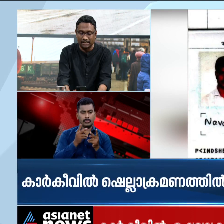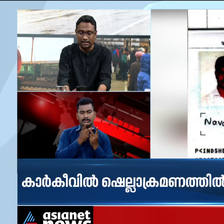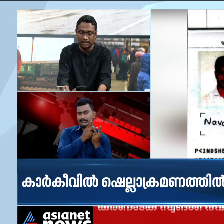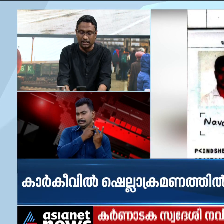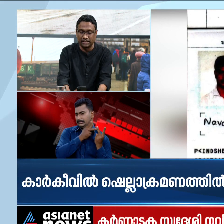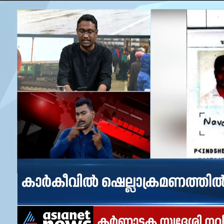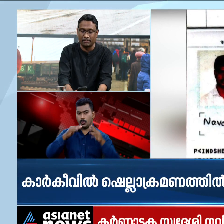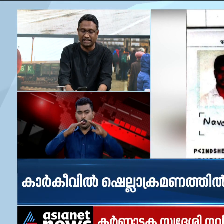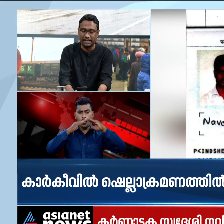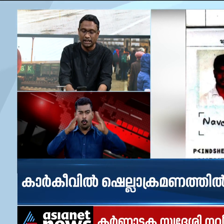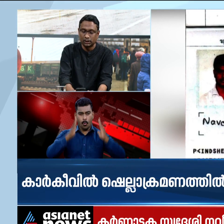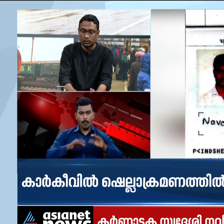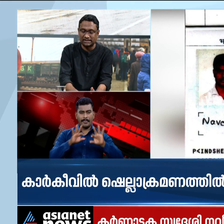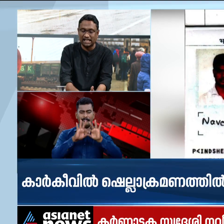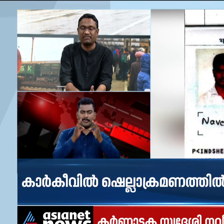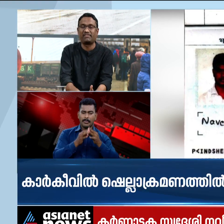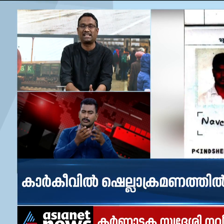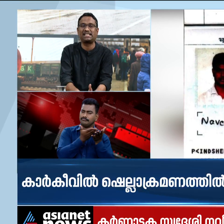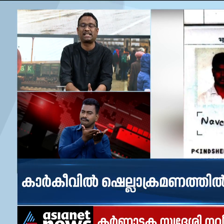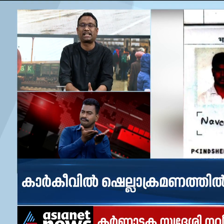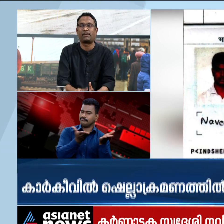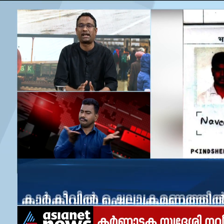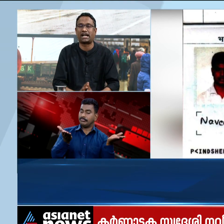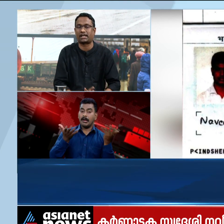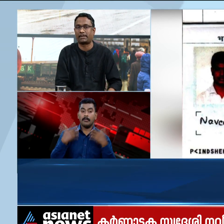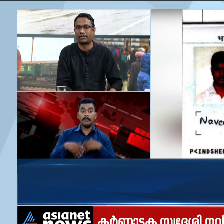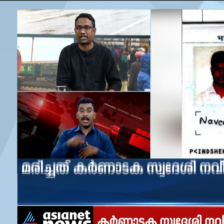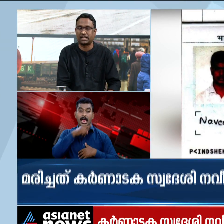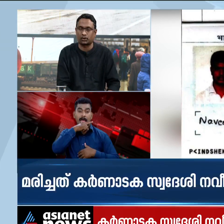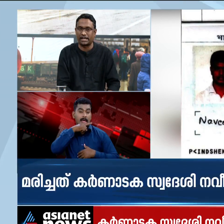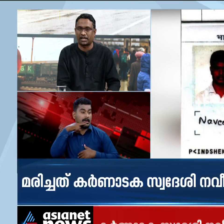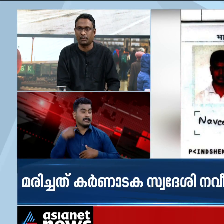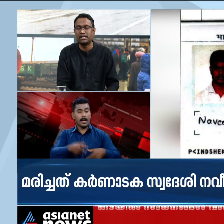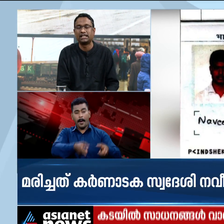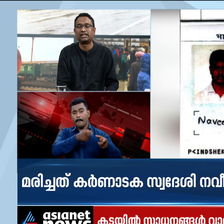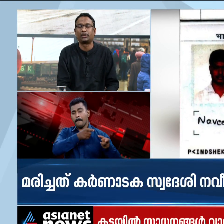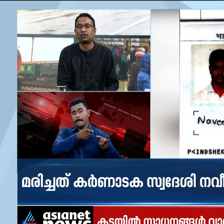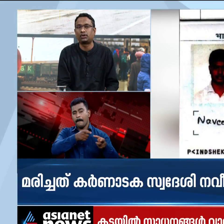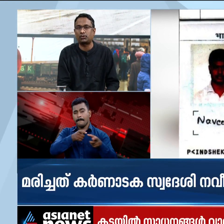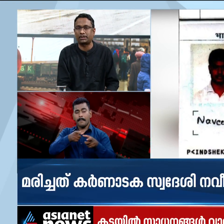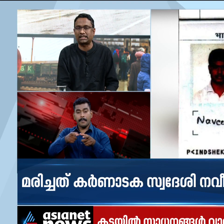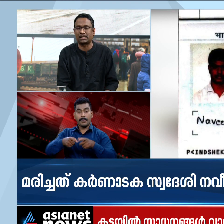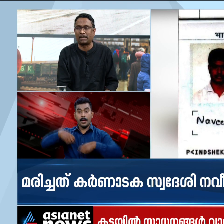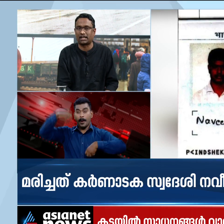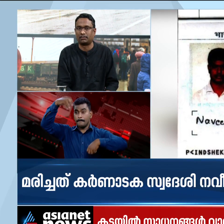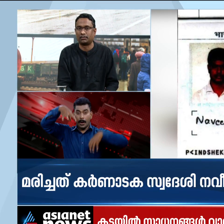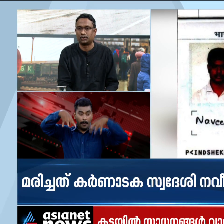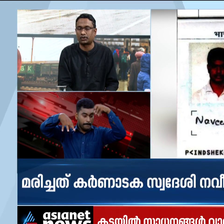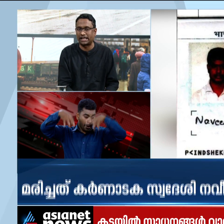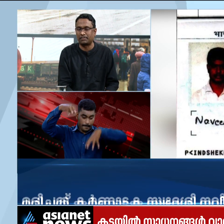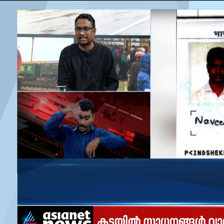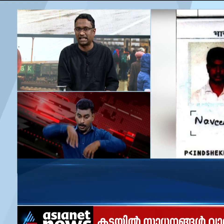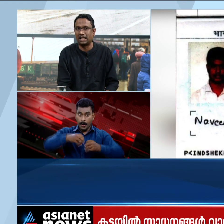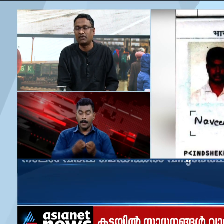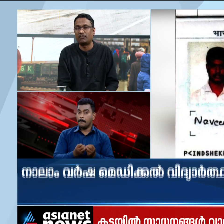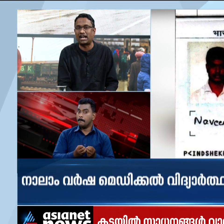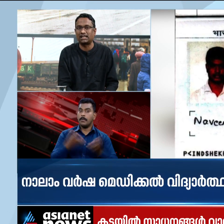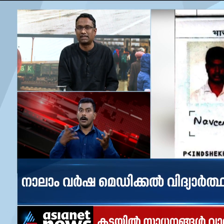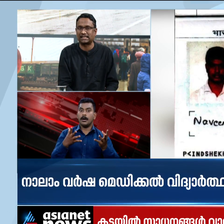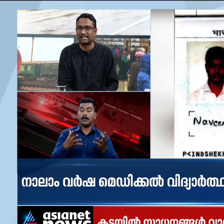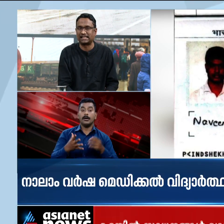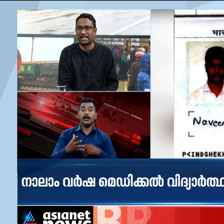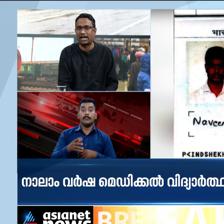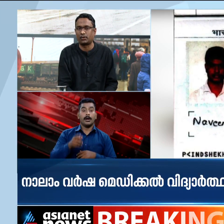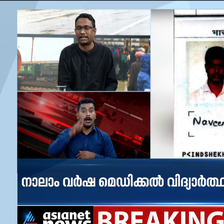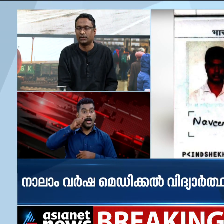കേന്ദ്രങ്ങൾ ലക്ഷ്യമാക്കി തുടർച്ചയായി വിവേചനരഹിതമായ ആക്രമണം റഷ്യ നടത്തുകയാണെന്നും ഇതൊരു യുദ്ധ കുറ്റകൃത്യമാണെന്നും യുക്രൈൻ പ്രസിഡന്റ്